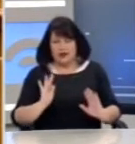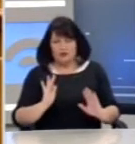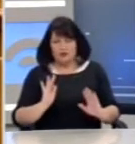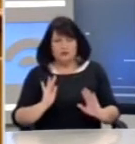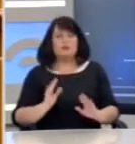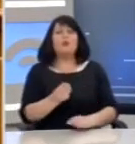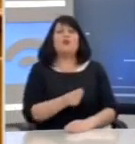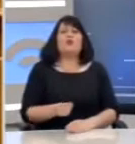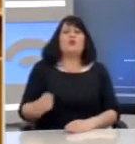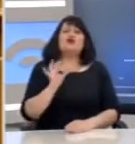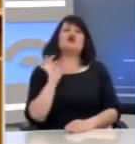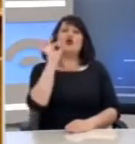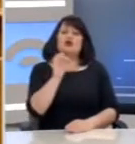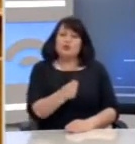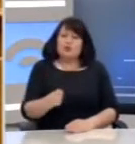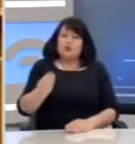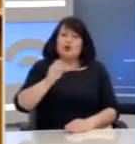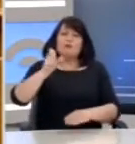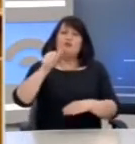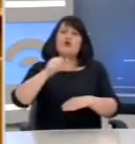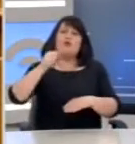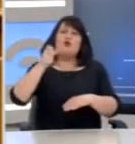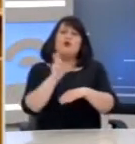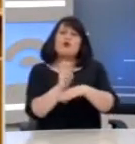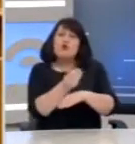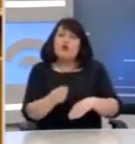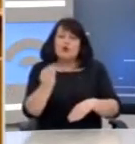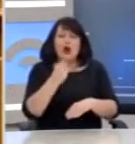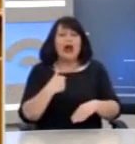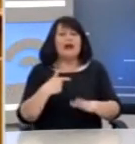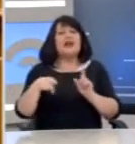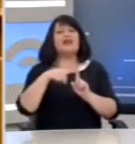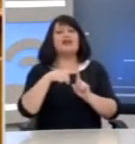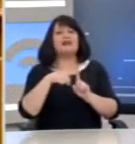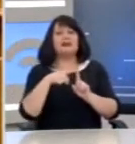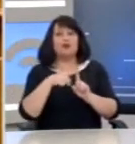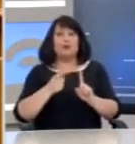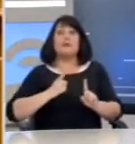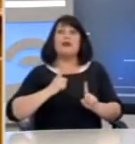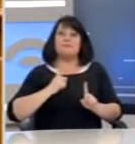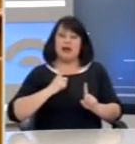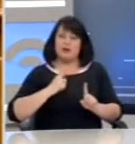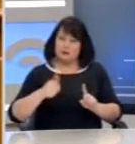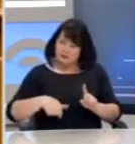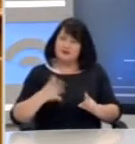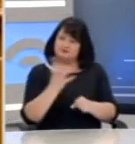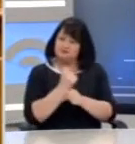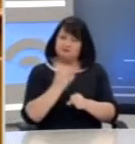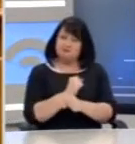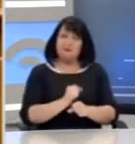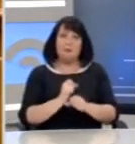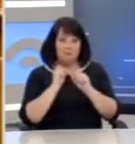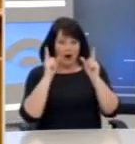υπέρβαση των στόχων πρωτογενών πλεονασμάτων, αν θέλετε, η παραγωγή μιας θετικής έκπληξης στα δημόσια